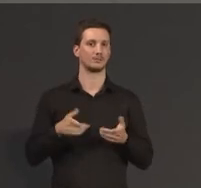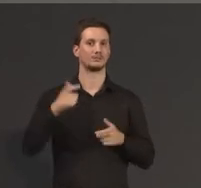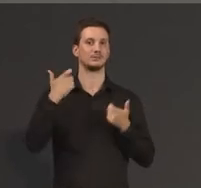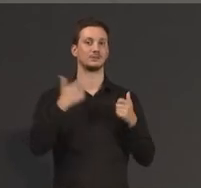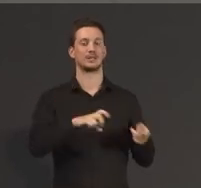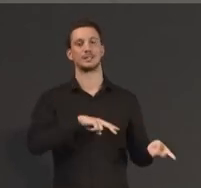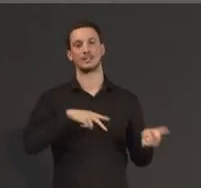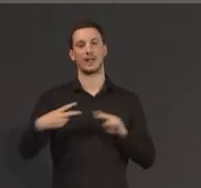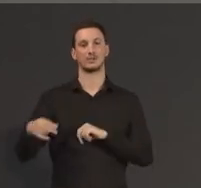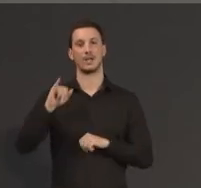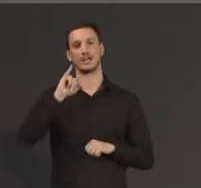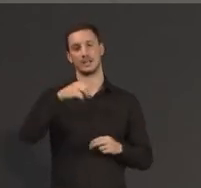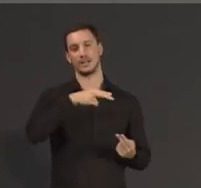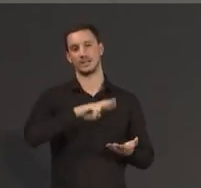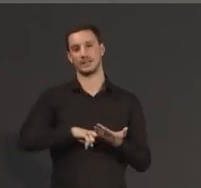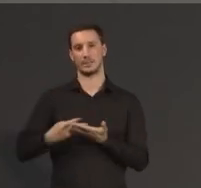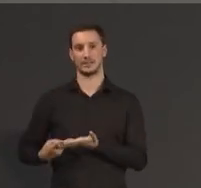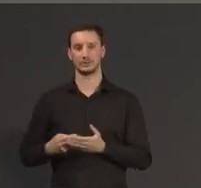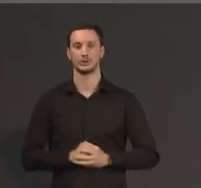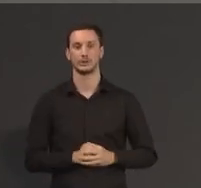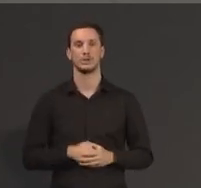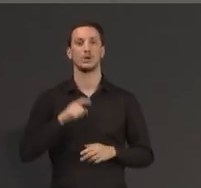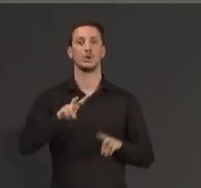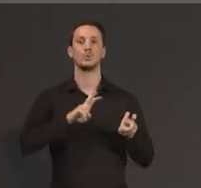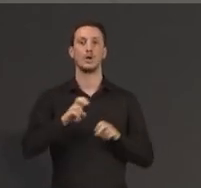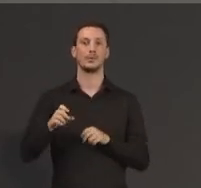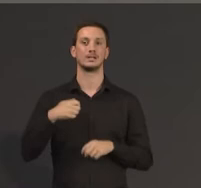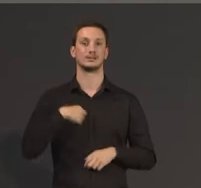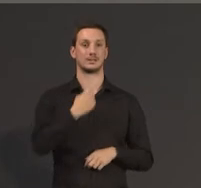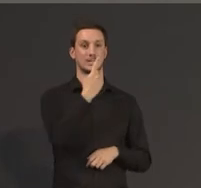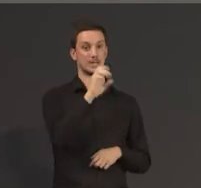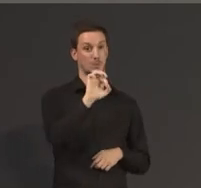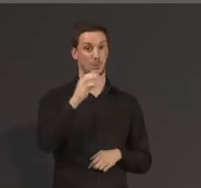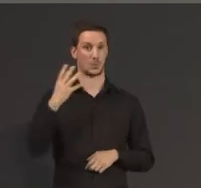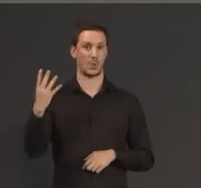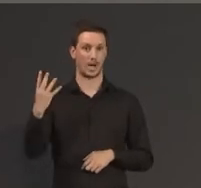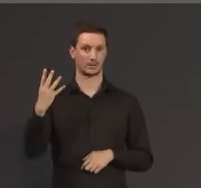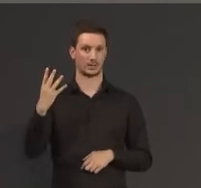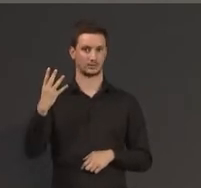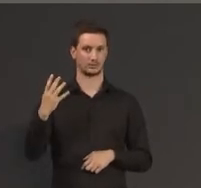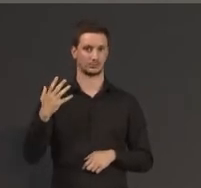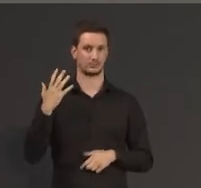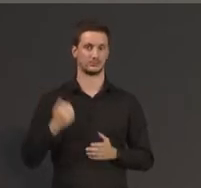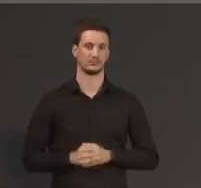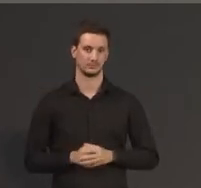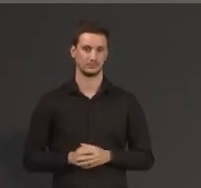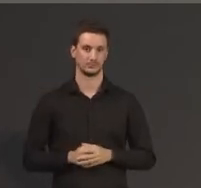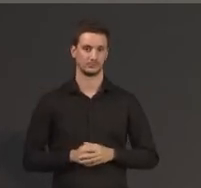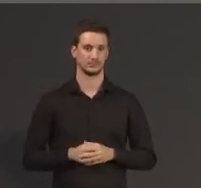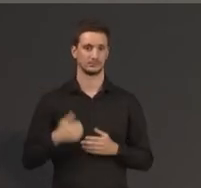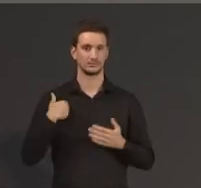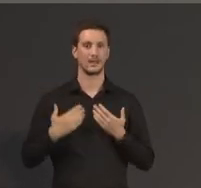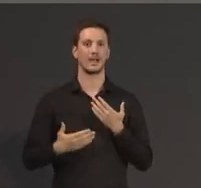de traducció i interpretació, que són 104, i es disposen ja a